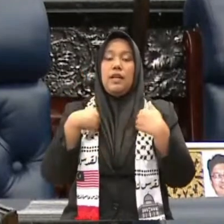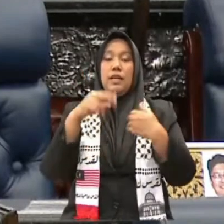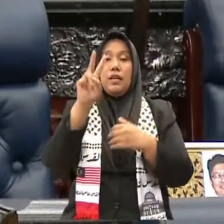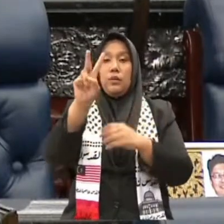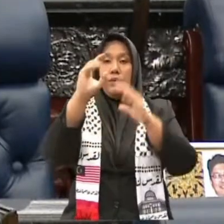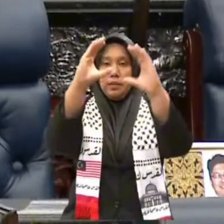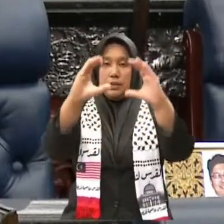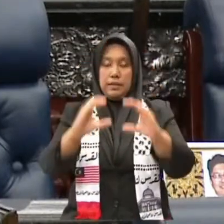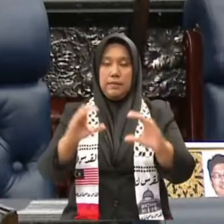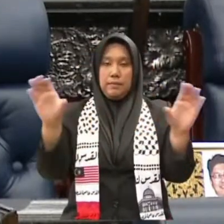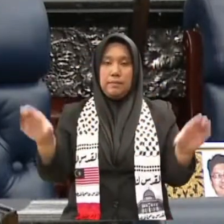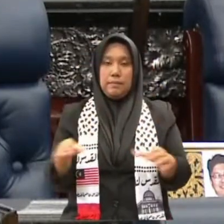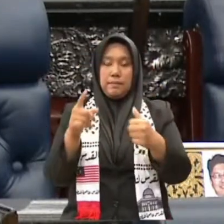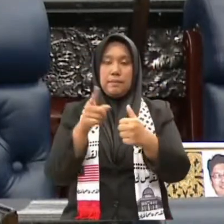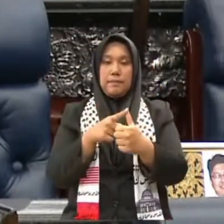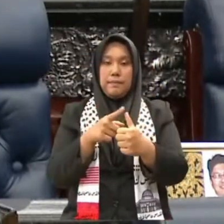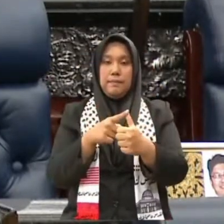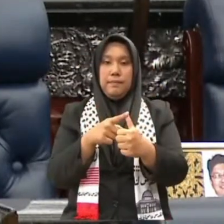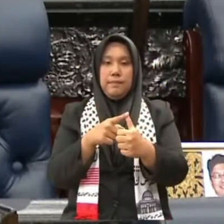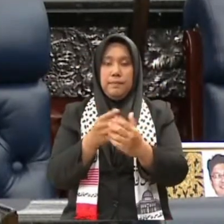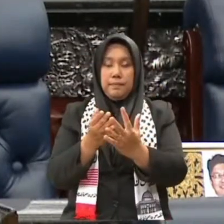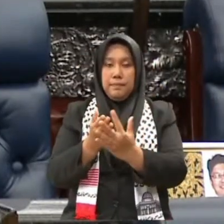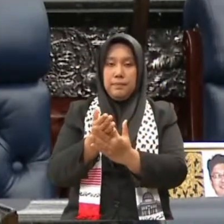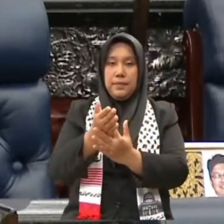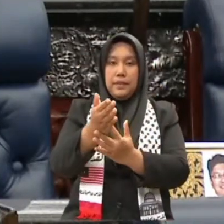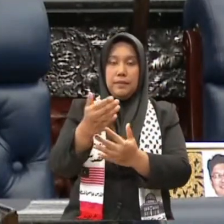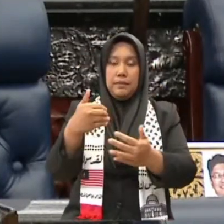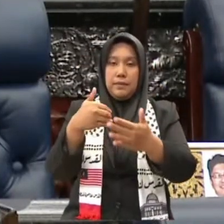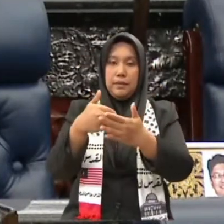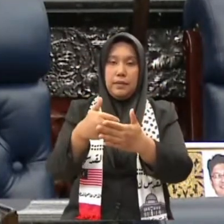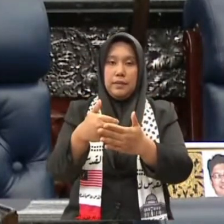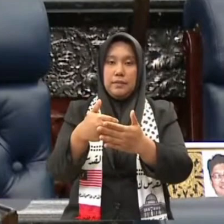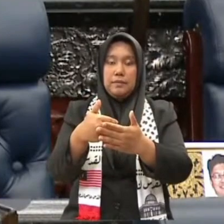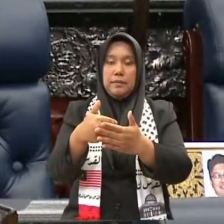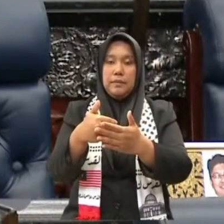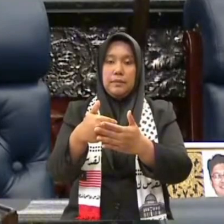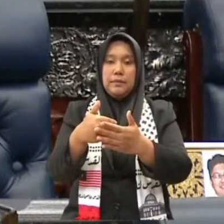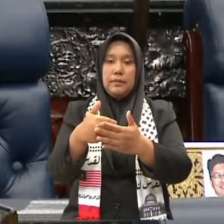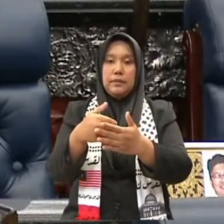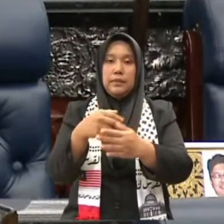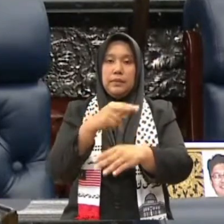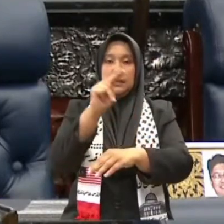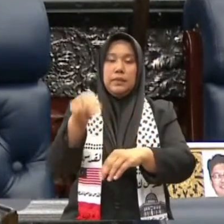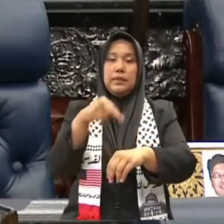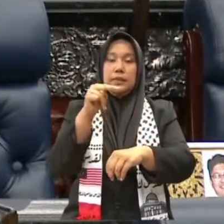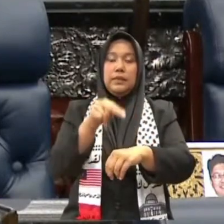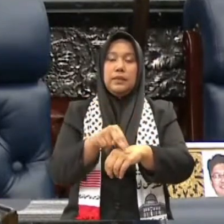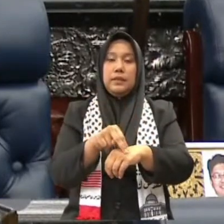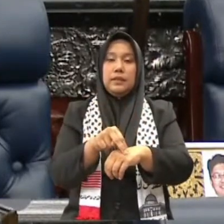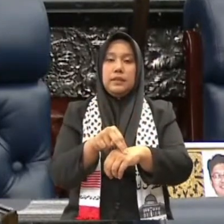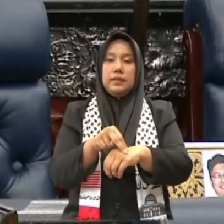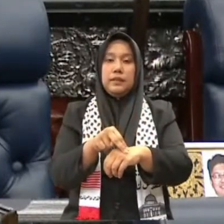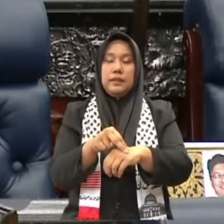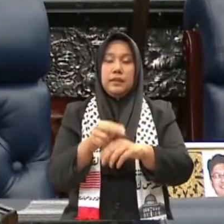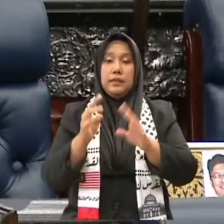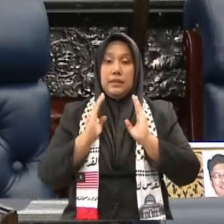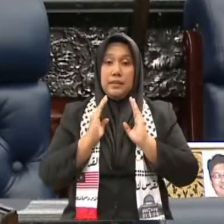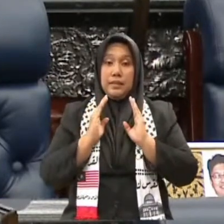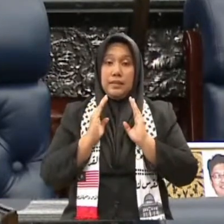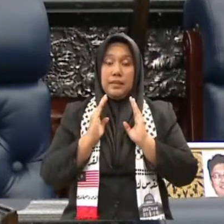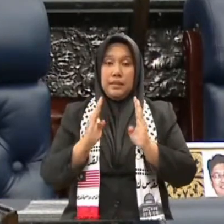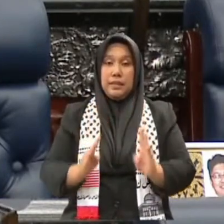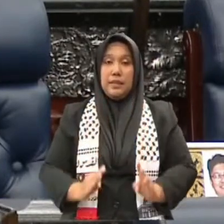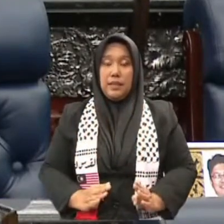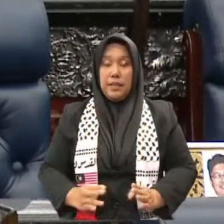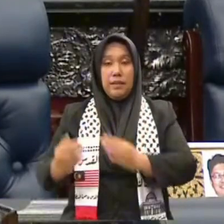iaitu yang pertama melalui pendekatan di peringkat nasional, iaitu kerja di mana badan yang